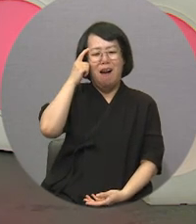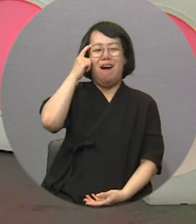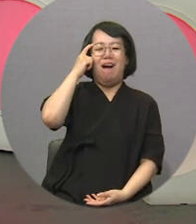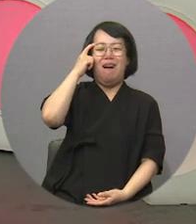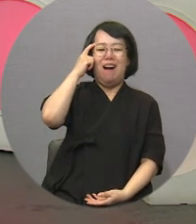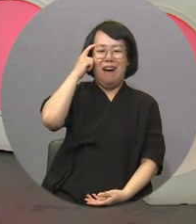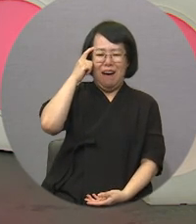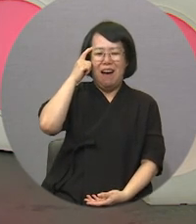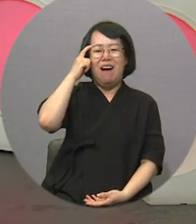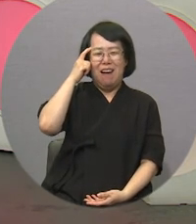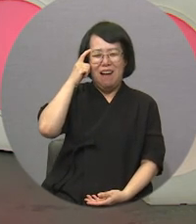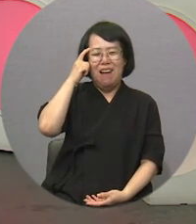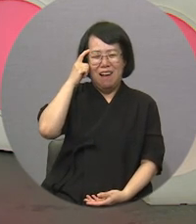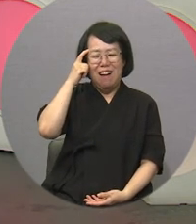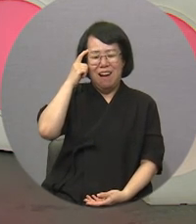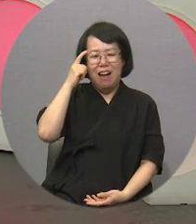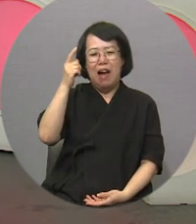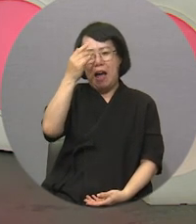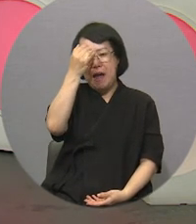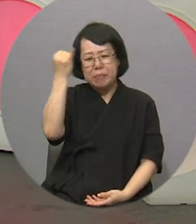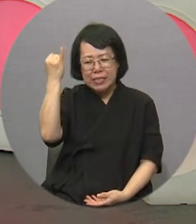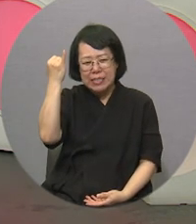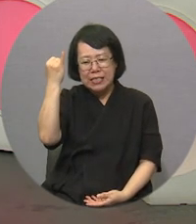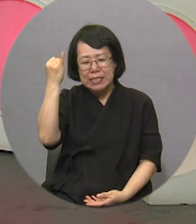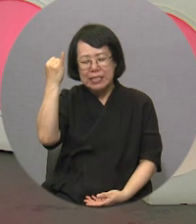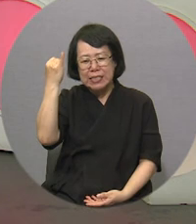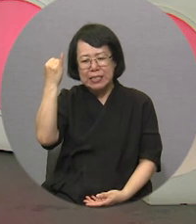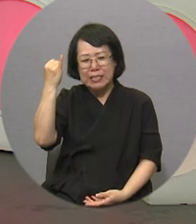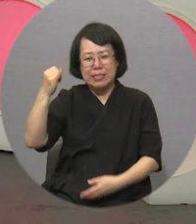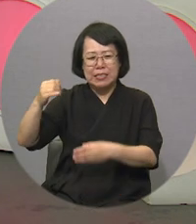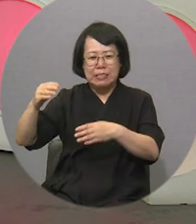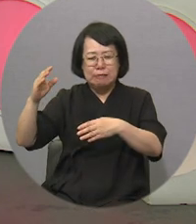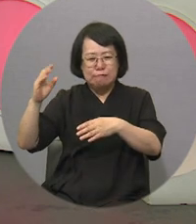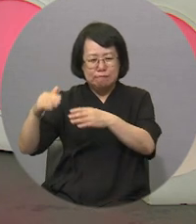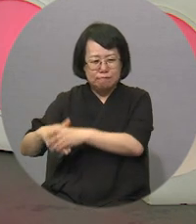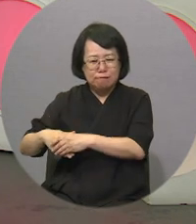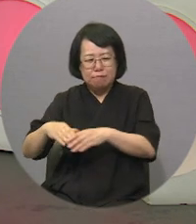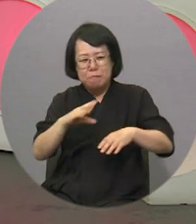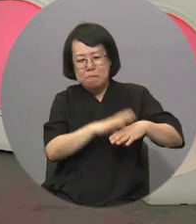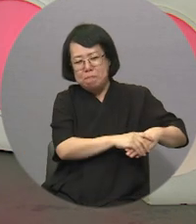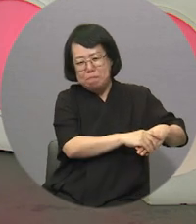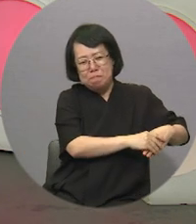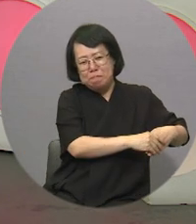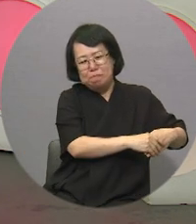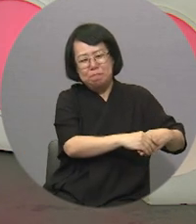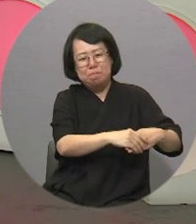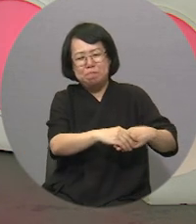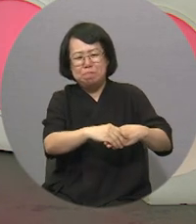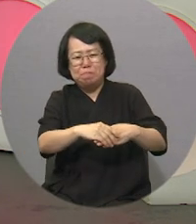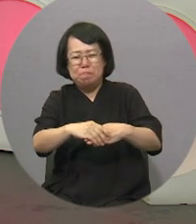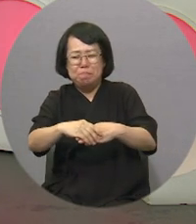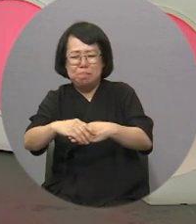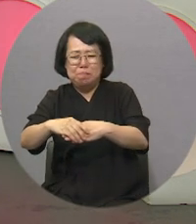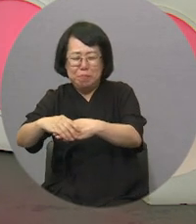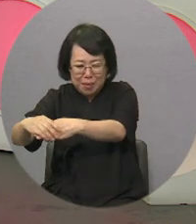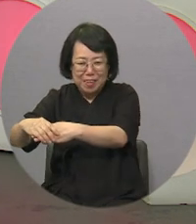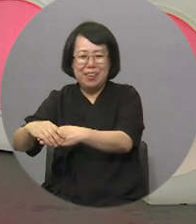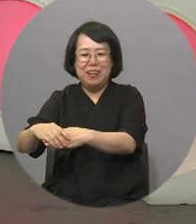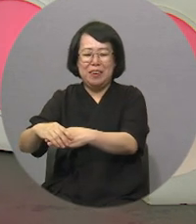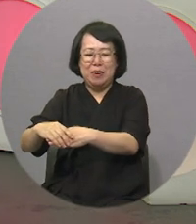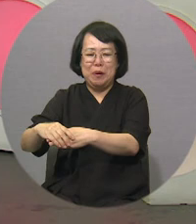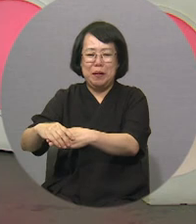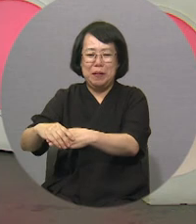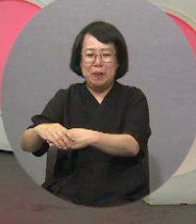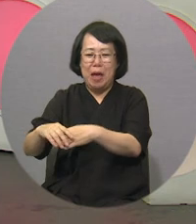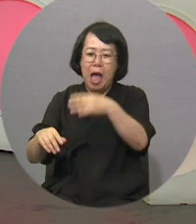저는요, 할머니와 버스에 올랐습니다. 할머니는 불안한지 제 손을 꽉